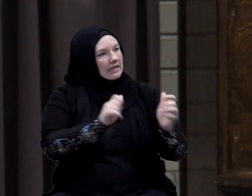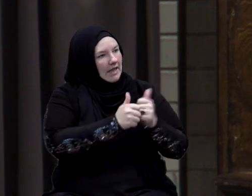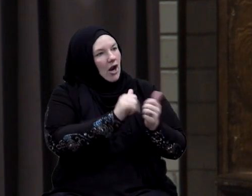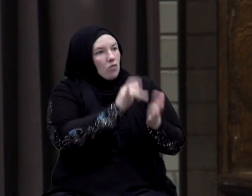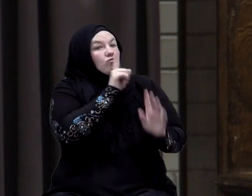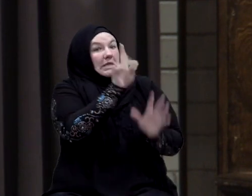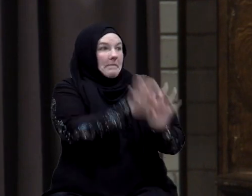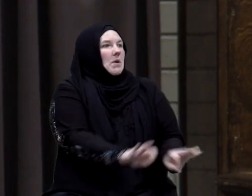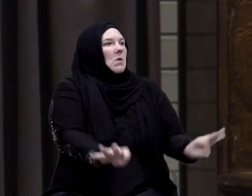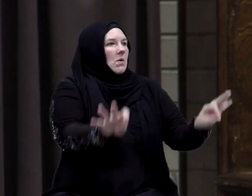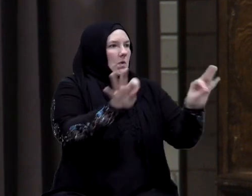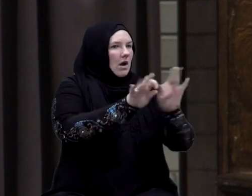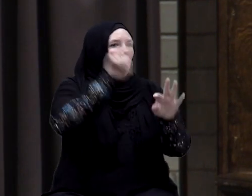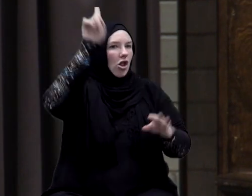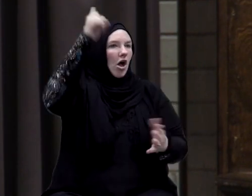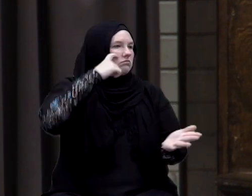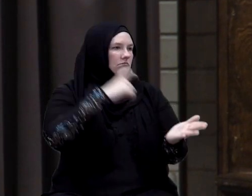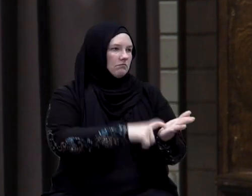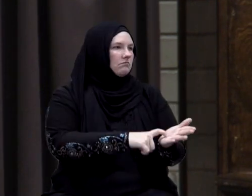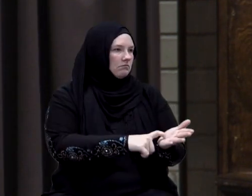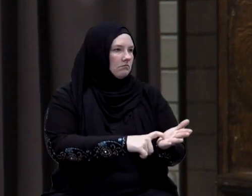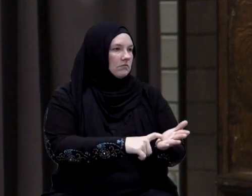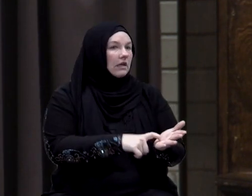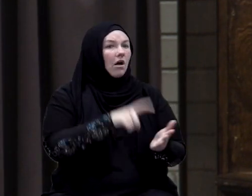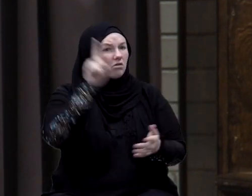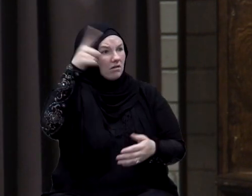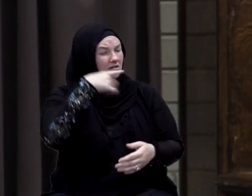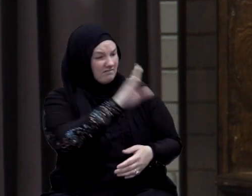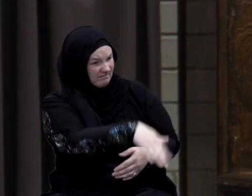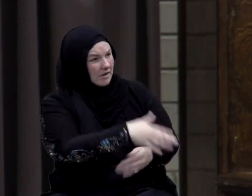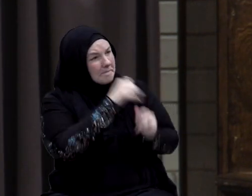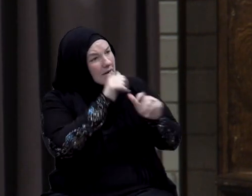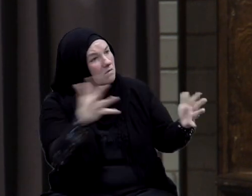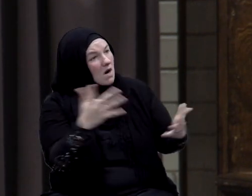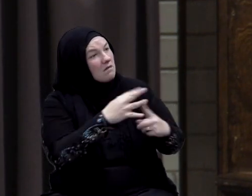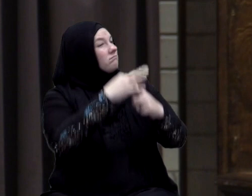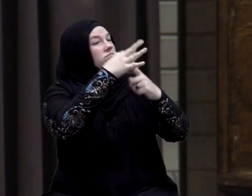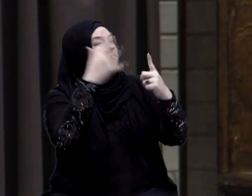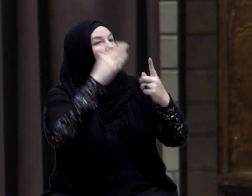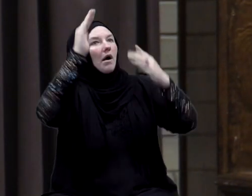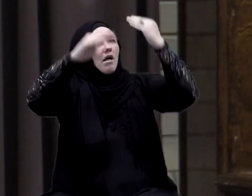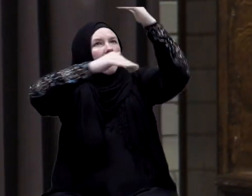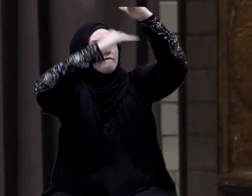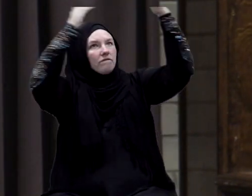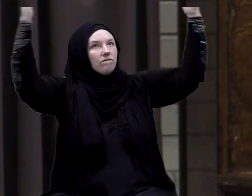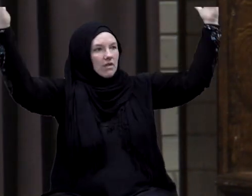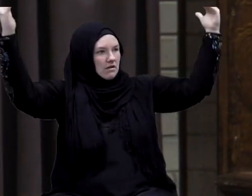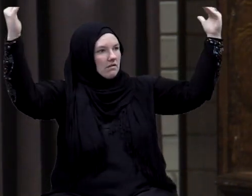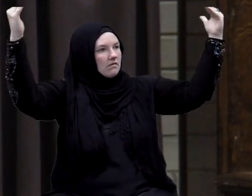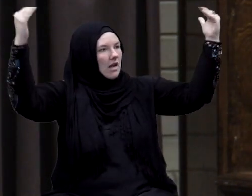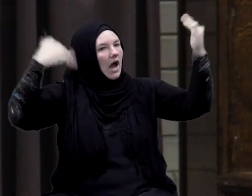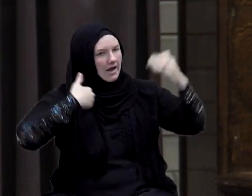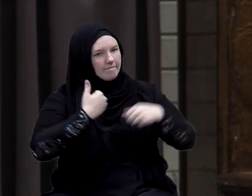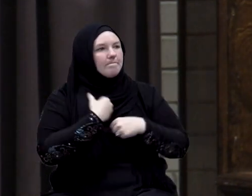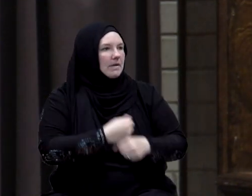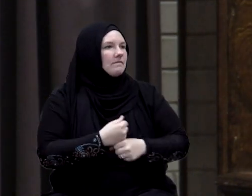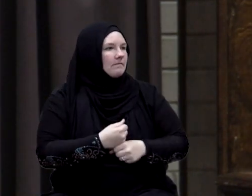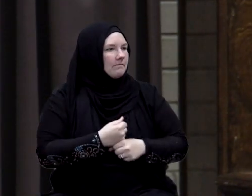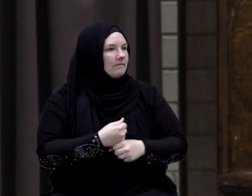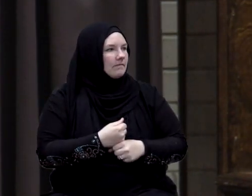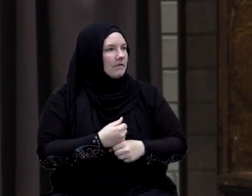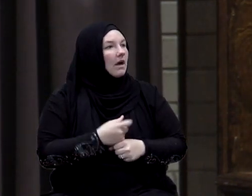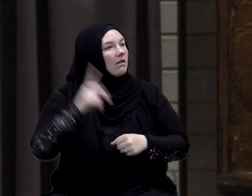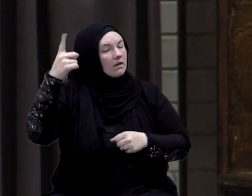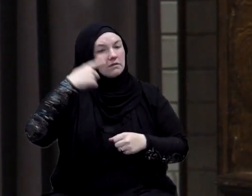most. His creation in heaven. وَجَعَلْنَا السَّمَاءَ سَقْفًا مَحْفُوظًا. We have made